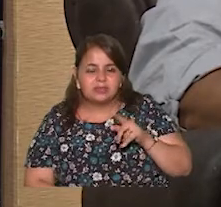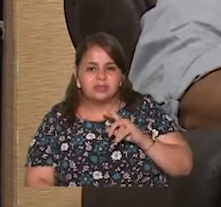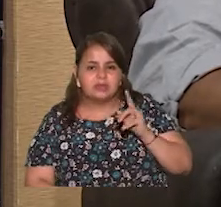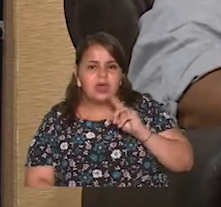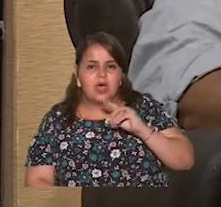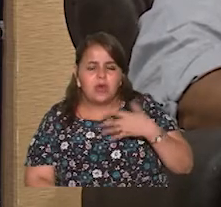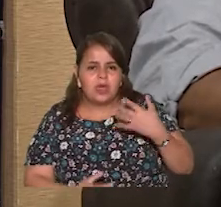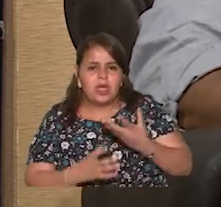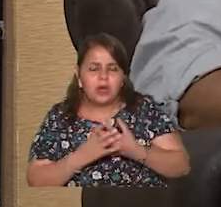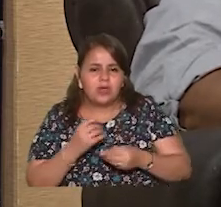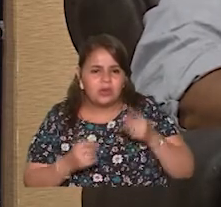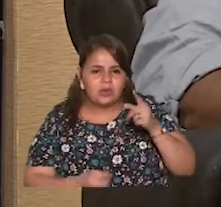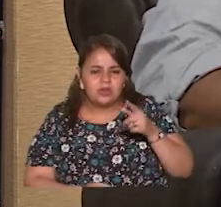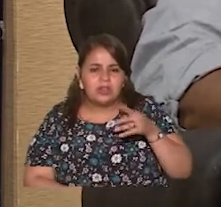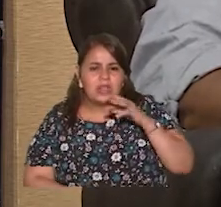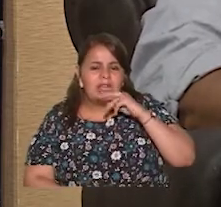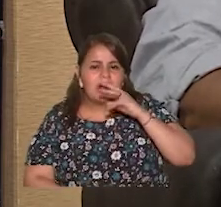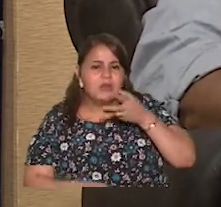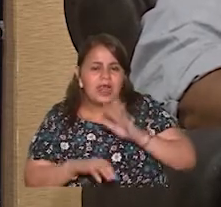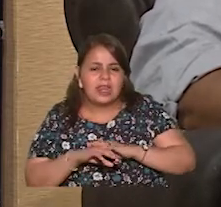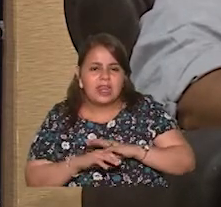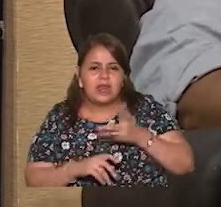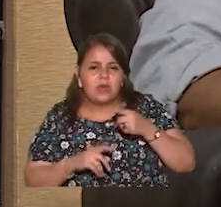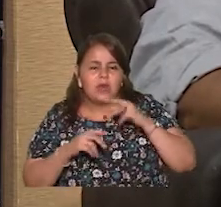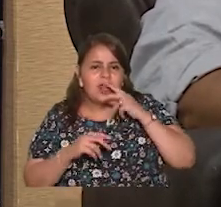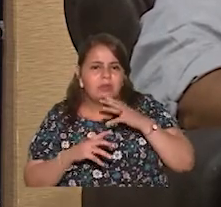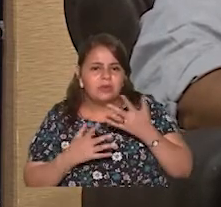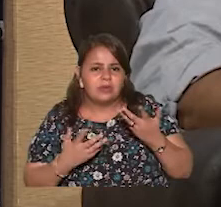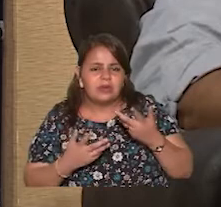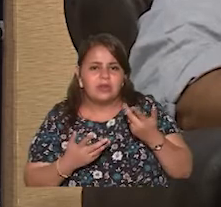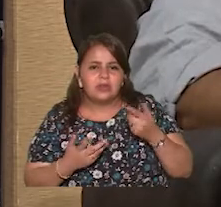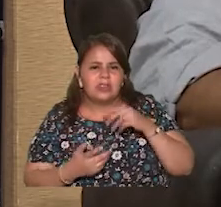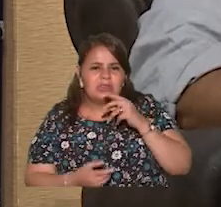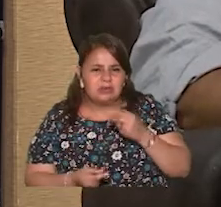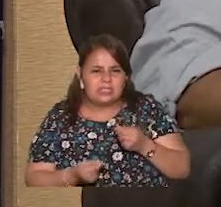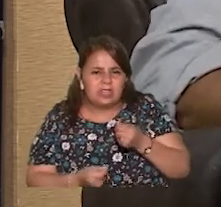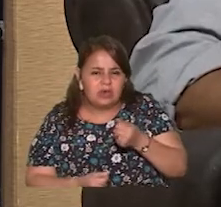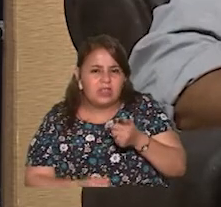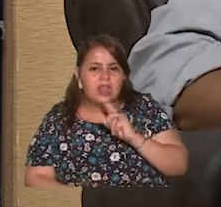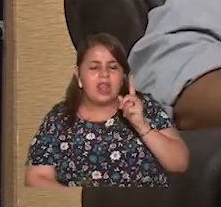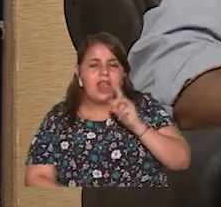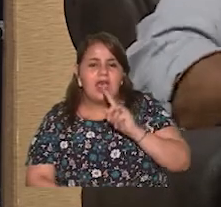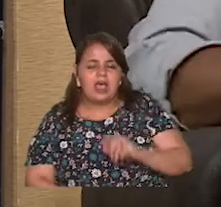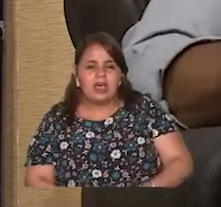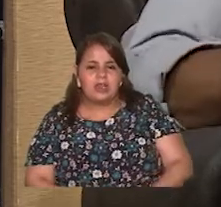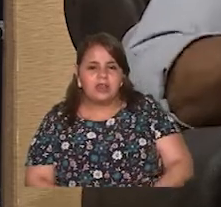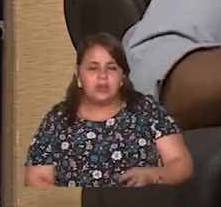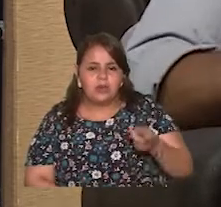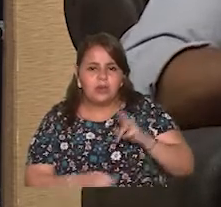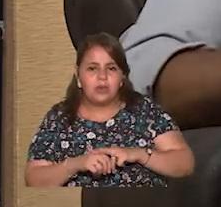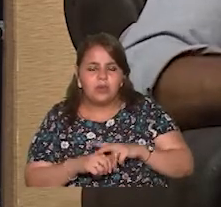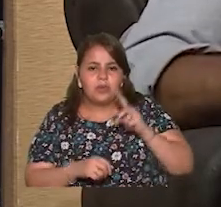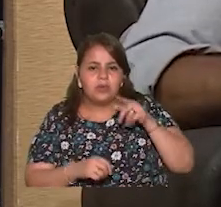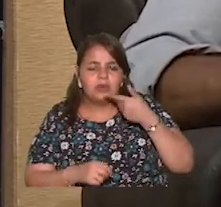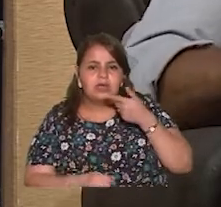يولدون فكرا جيدا، الذين يتكلمون ويتحدثون على الدسائس والمكائد وهمهم الاسمى الحصول على